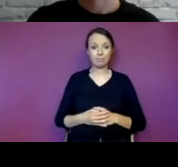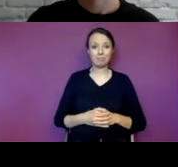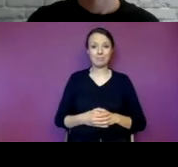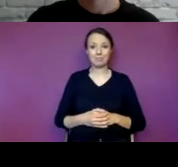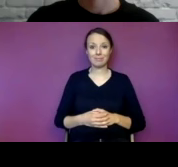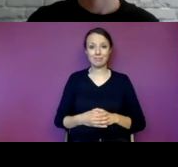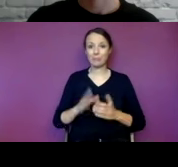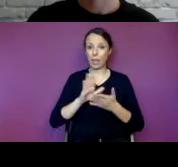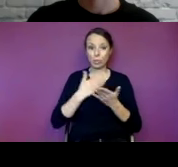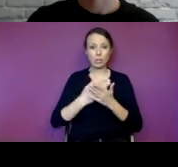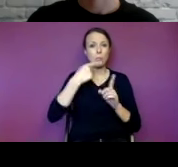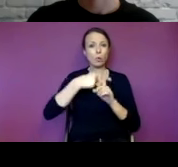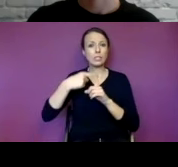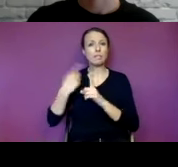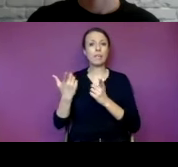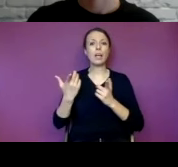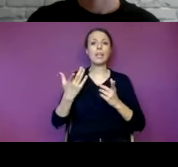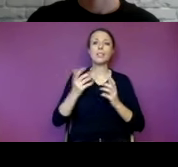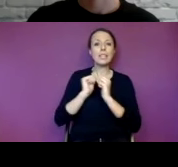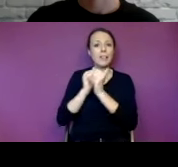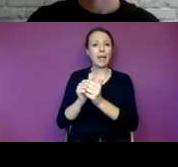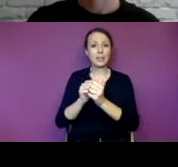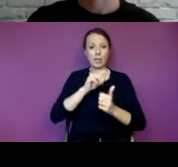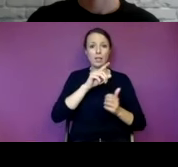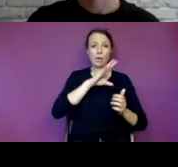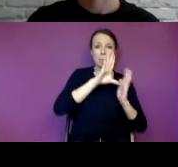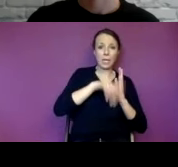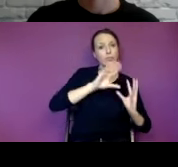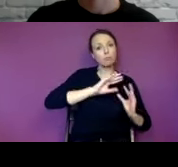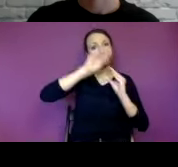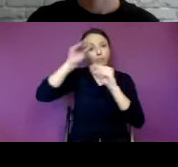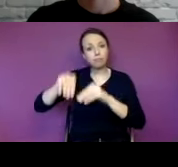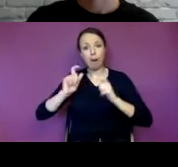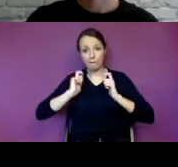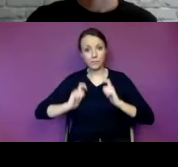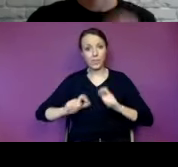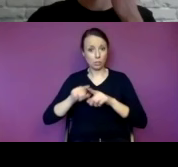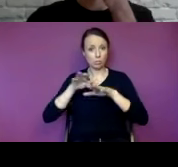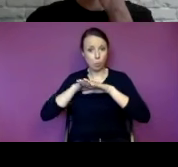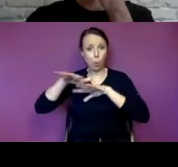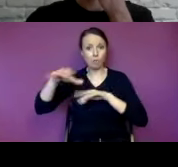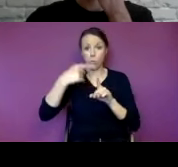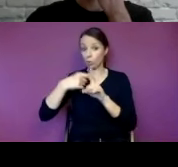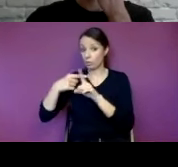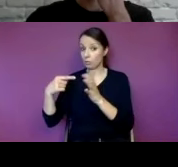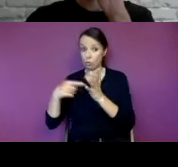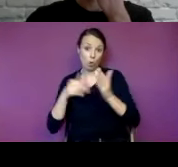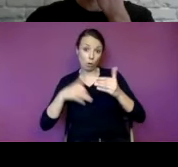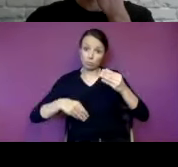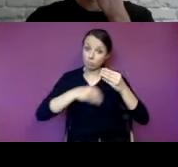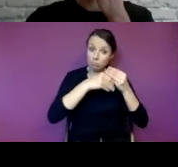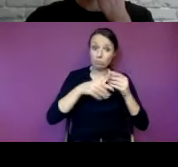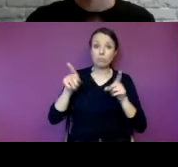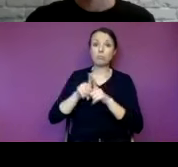ludności napływowej, że tak, jeżeli tak możemy ich nazwać. No i też obecności może, bo to też